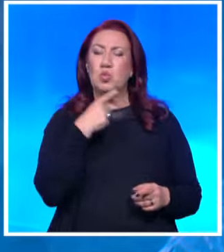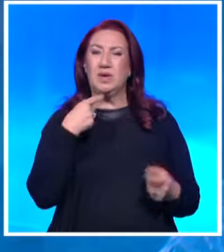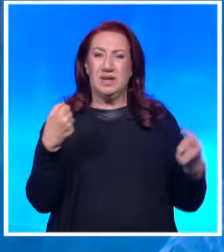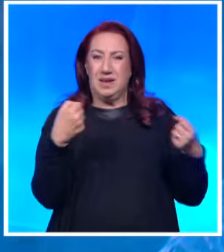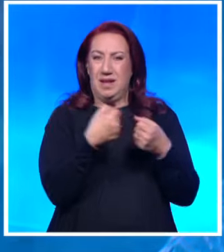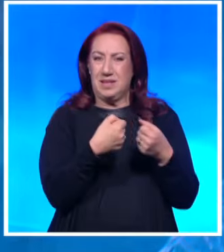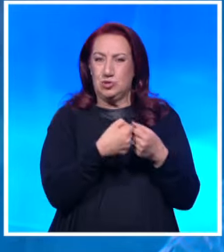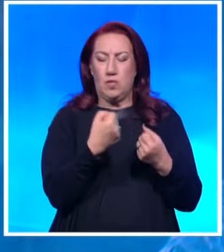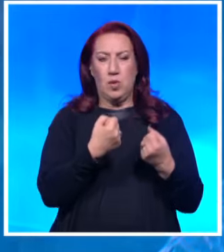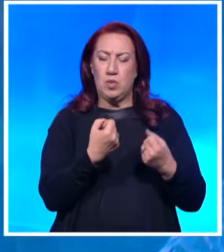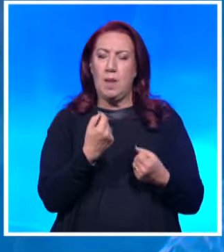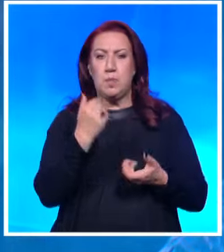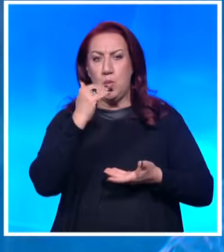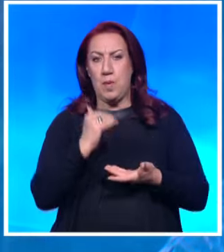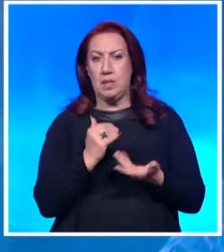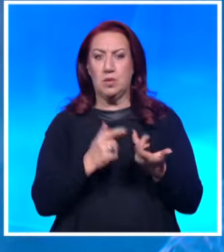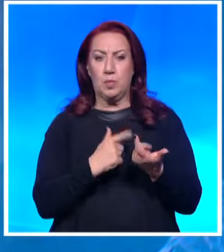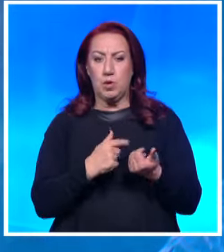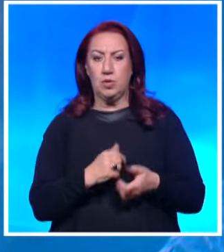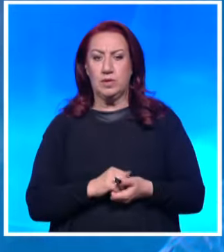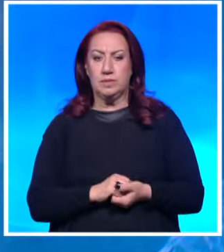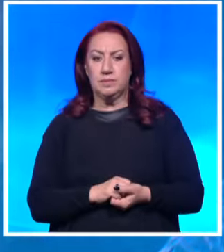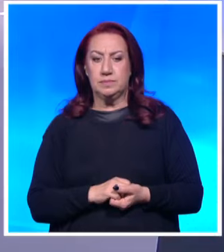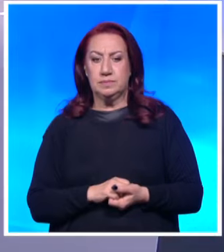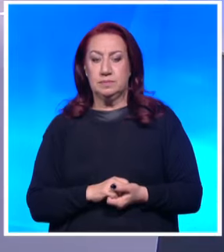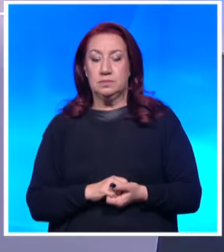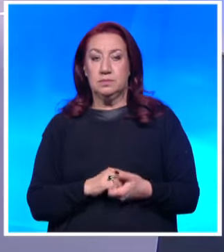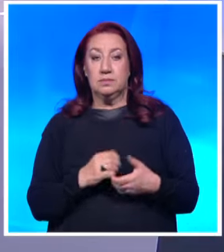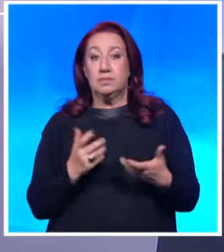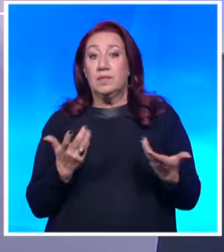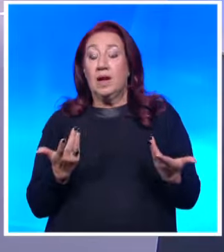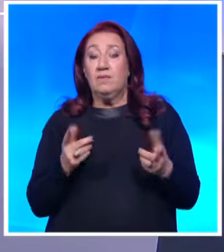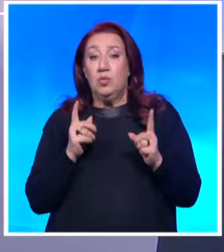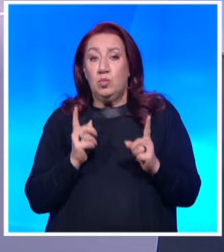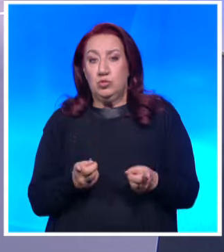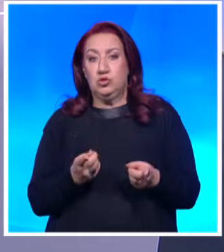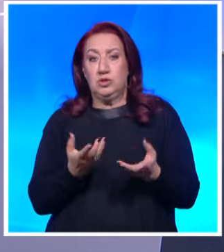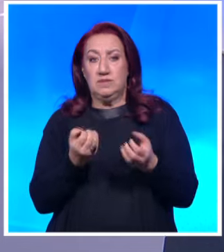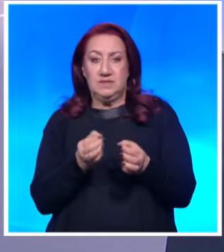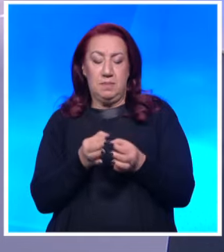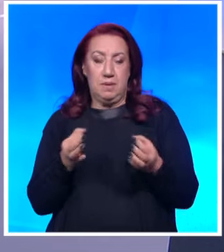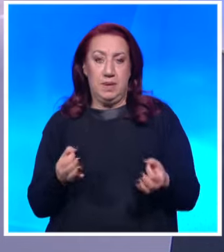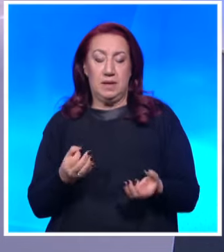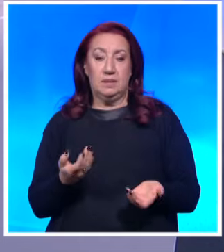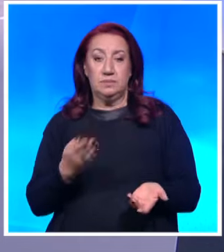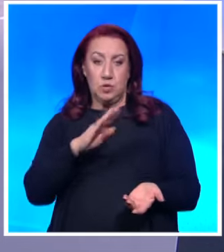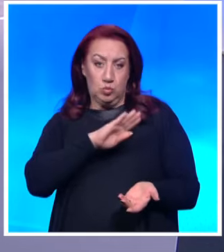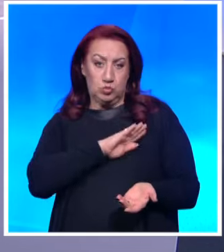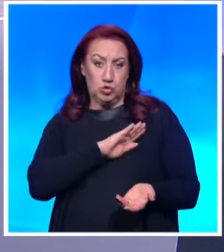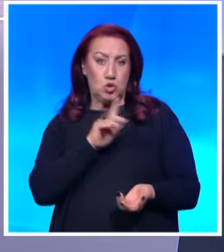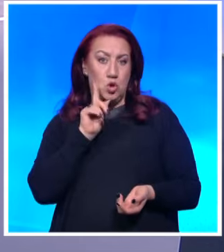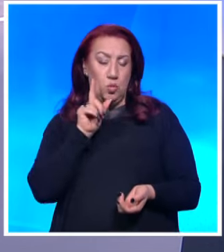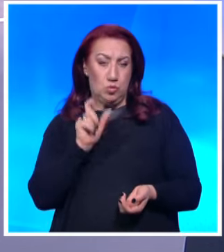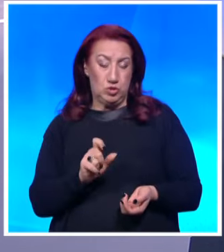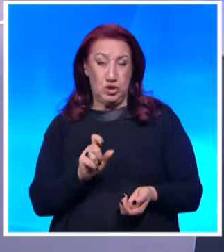на тези произшествия. Добре, а какви според вас са възможните мерки? Загиналият шофьор в Пловдив за 3 години, откакто имал книжка, е